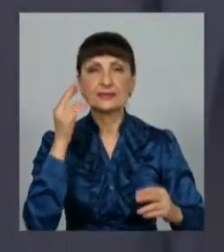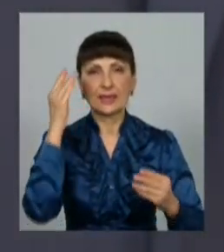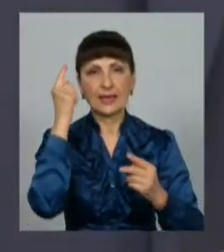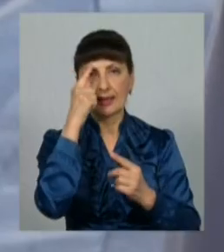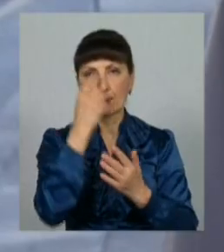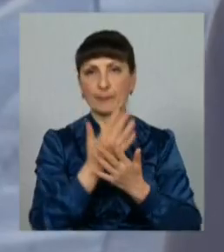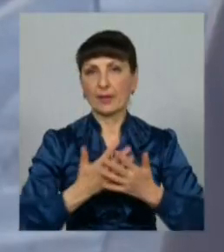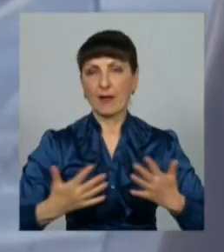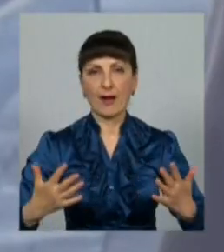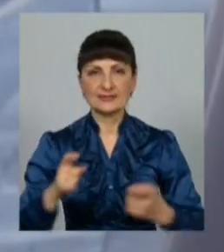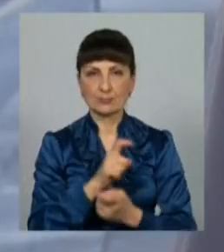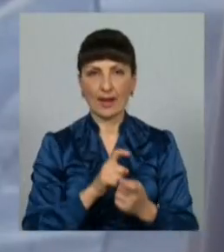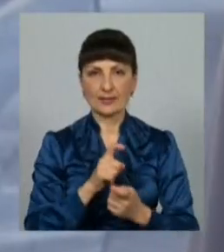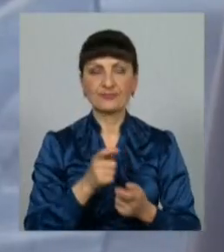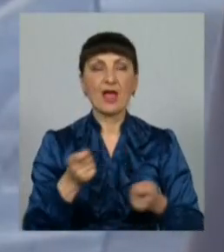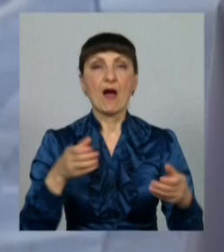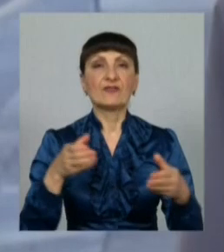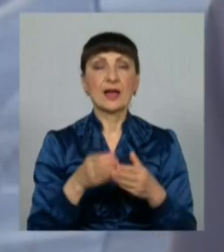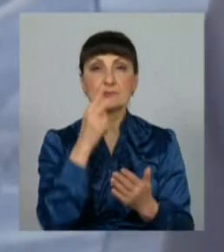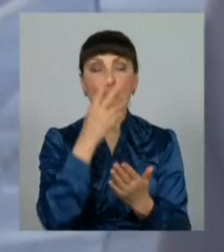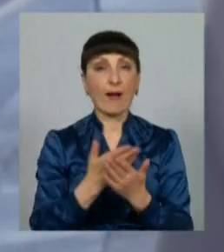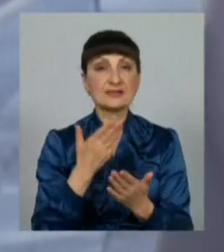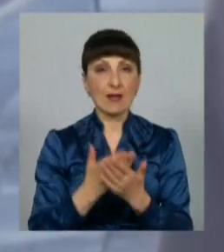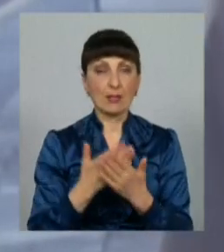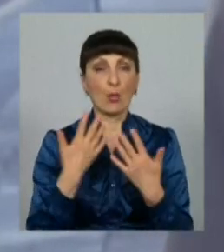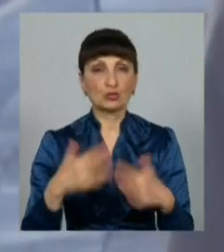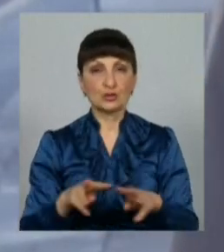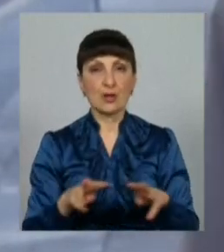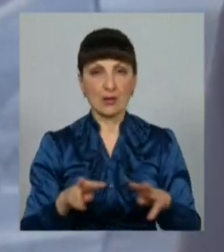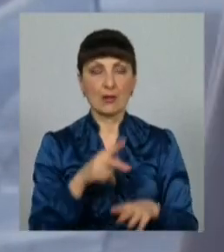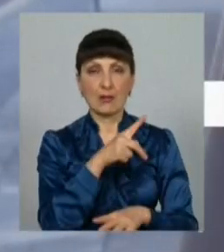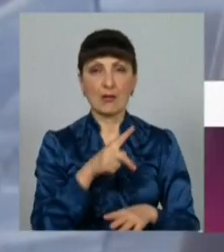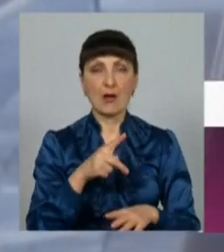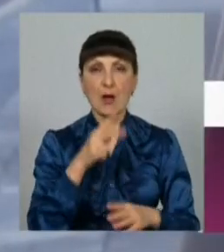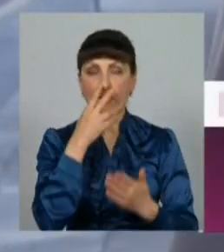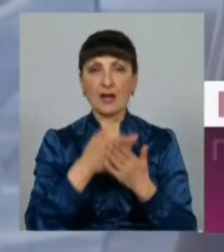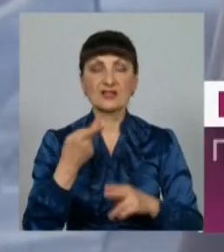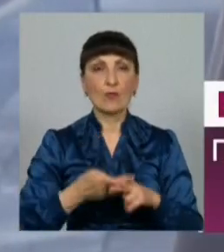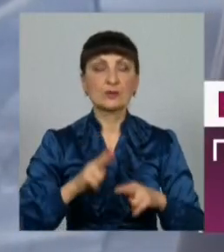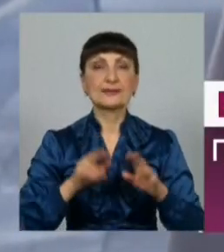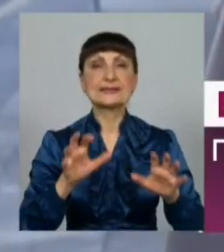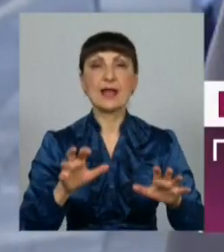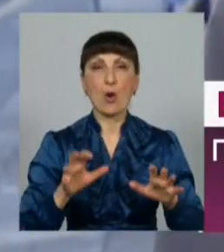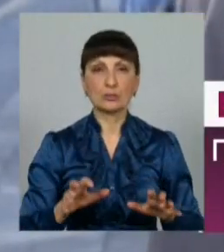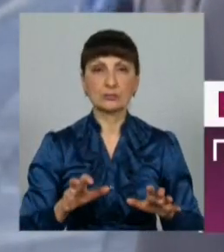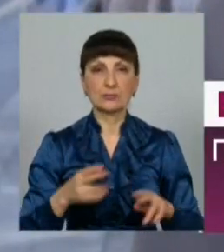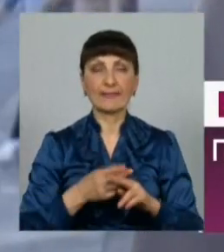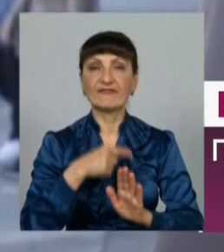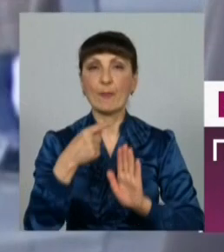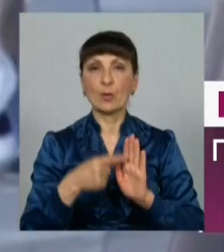власть показала на примере данного закона данной данного вопроса